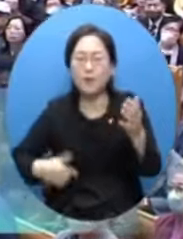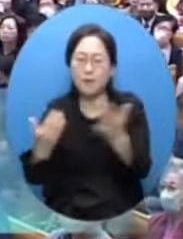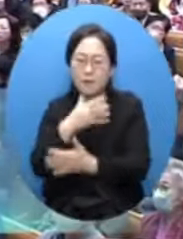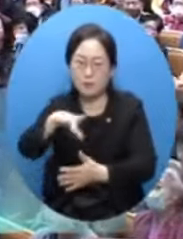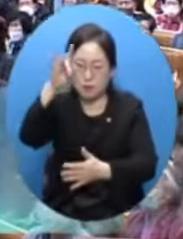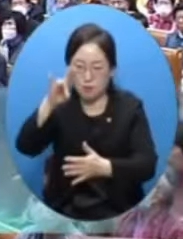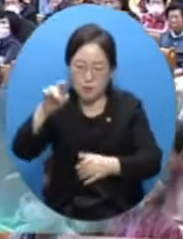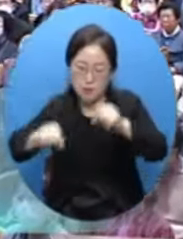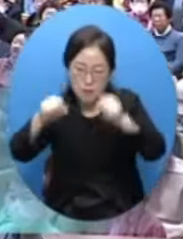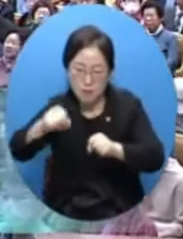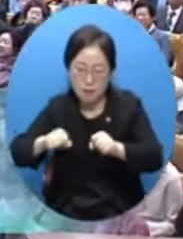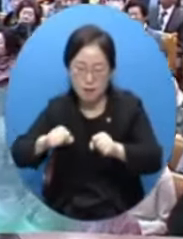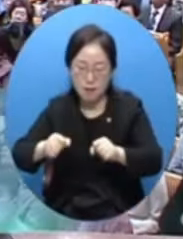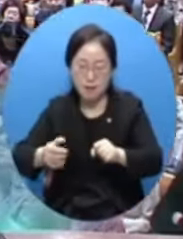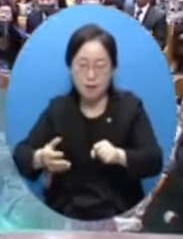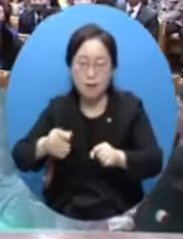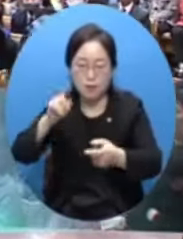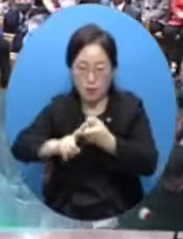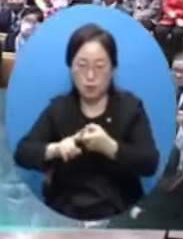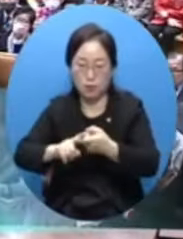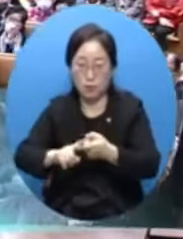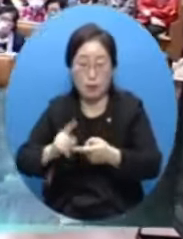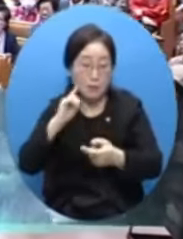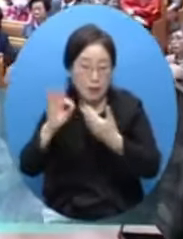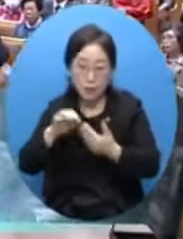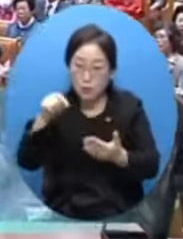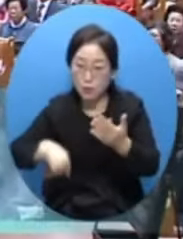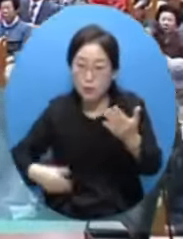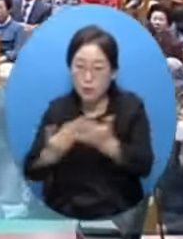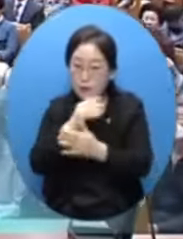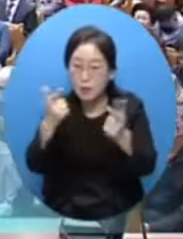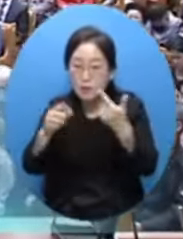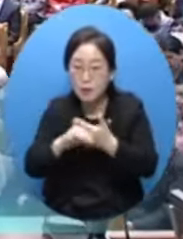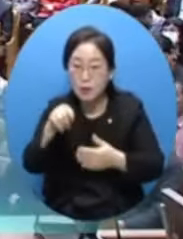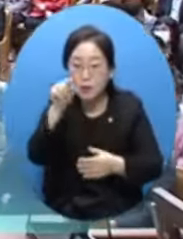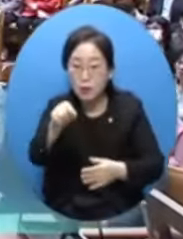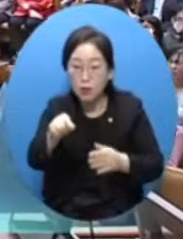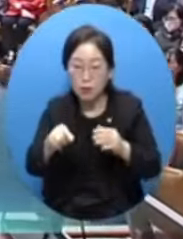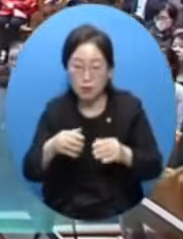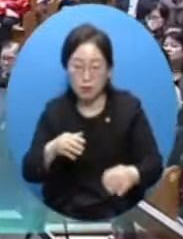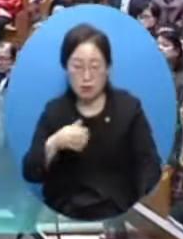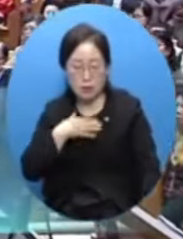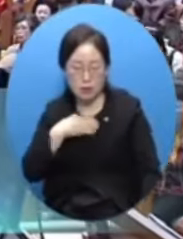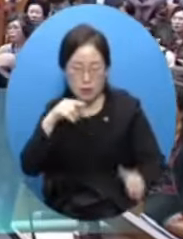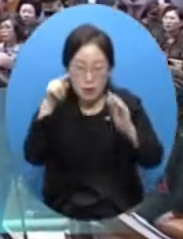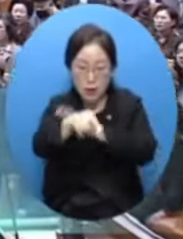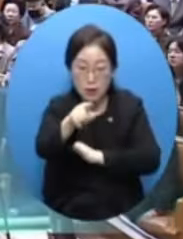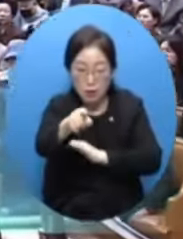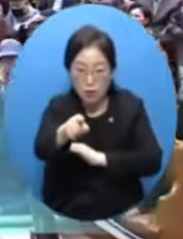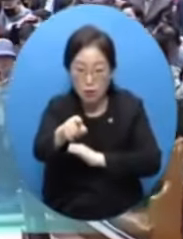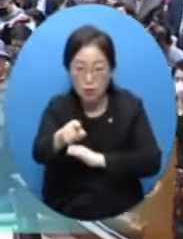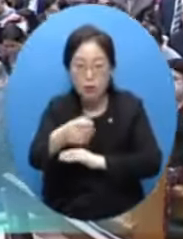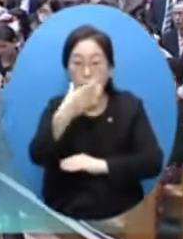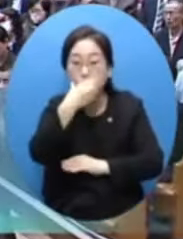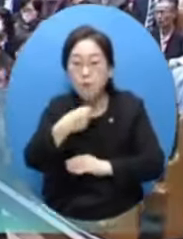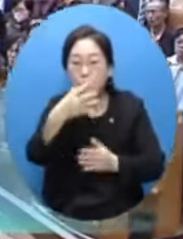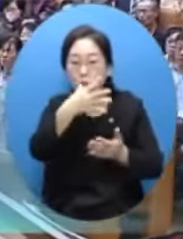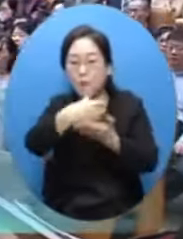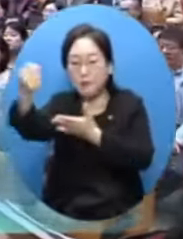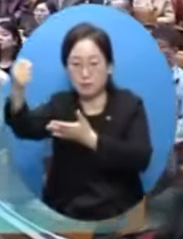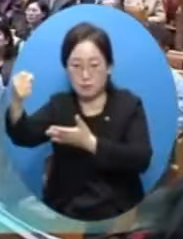행위를 가지라. 만일 그리하지 아니하고 회개하지 아니하면 내가 내게 가서 내 촛대를 그 자리에서